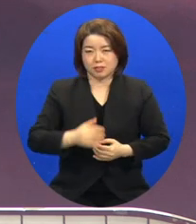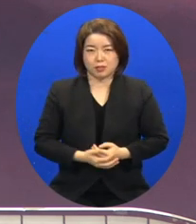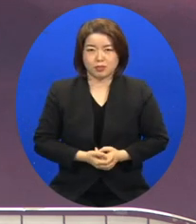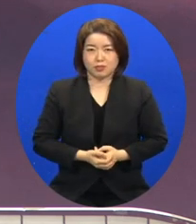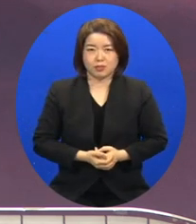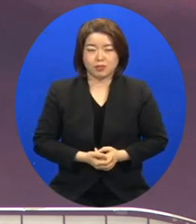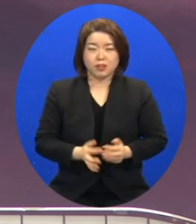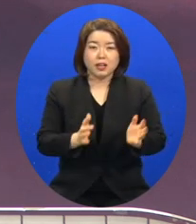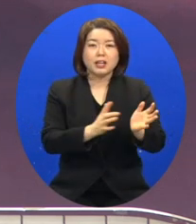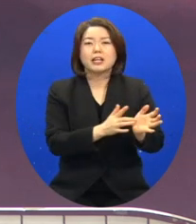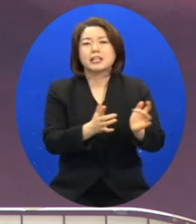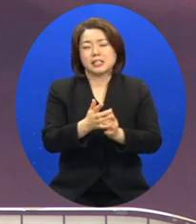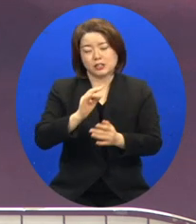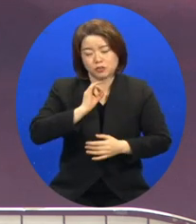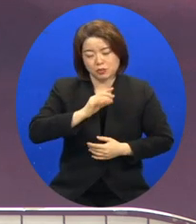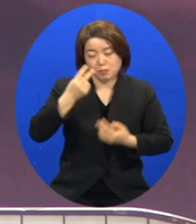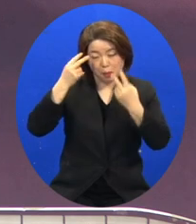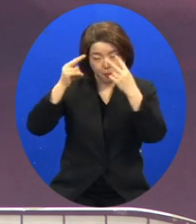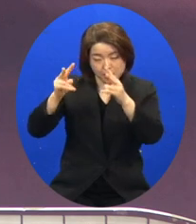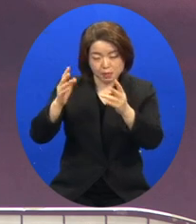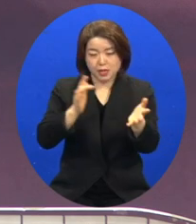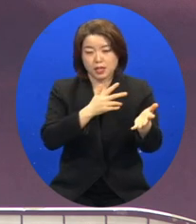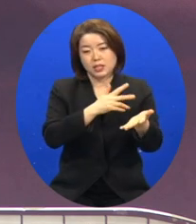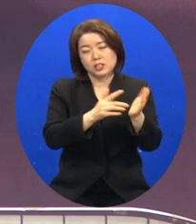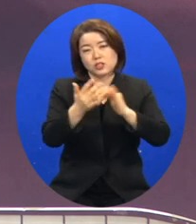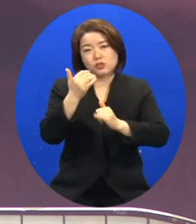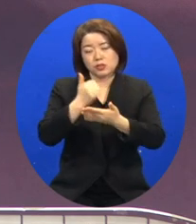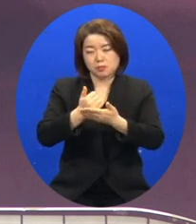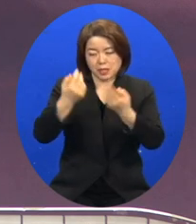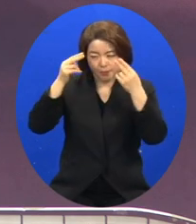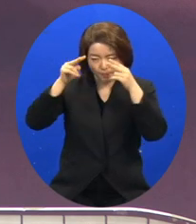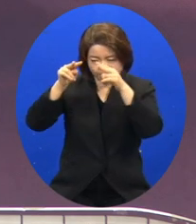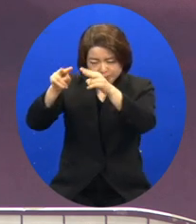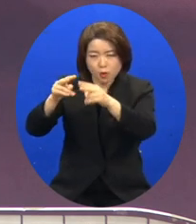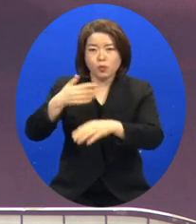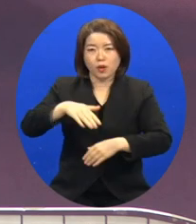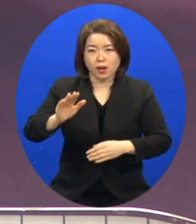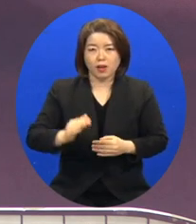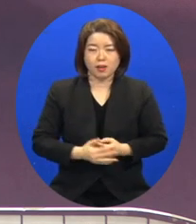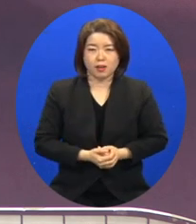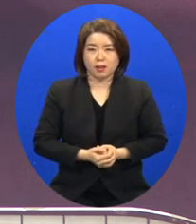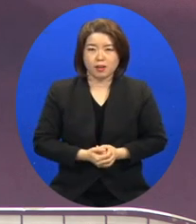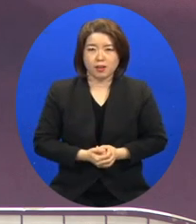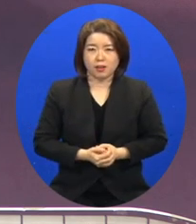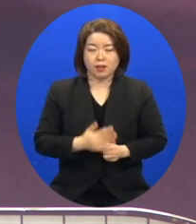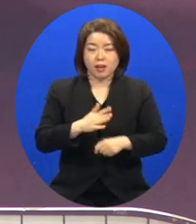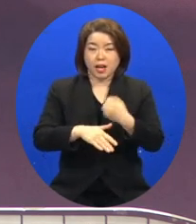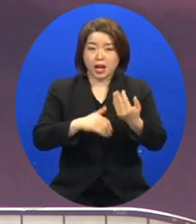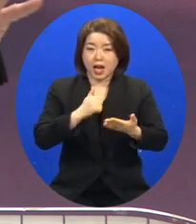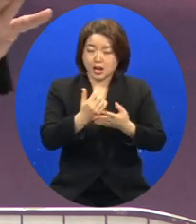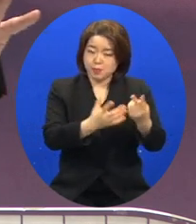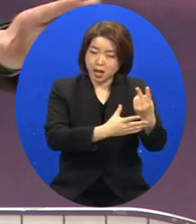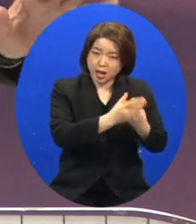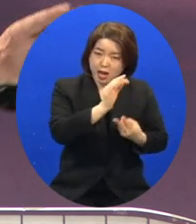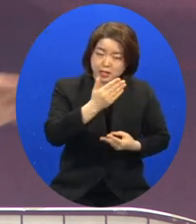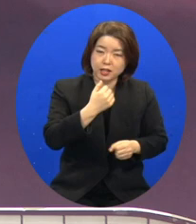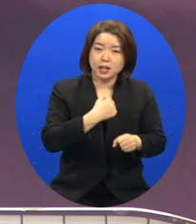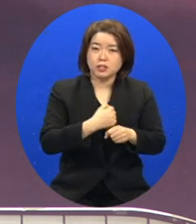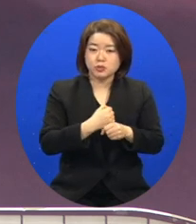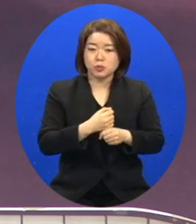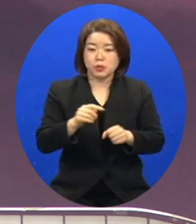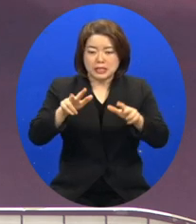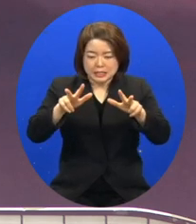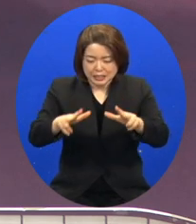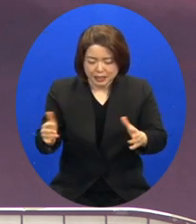바라봅니다 주님만 주목하고 갑시다 하나님께서 하나되게 하시고 또 여기까지 교회를